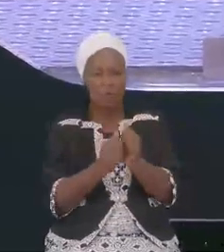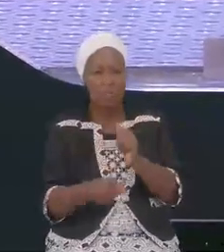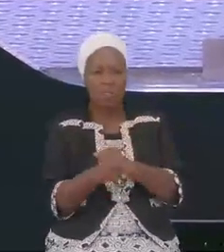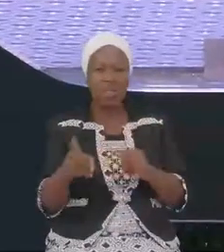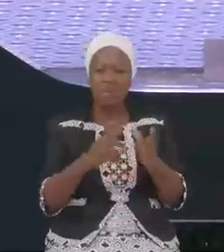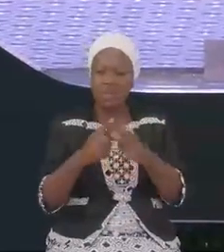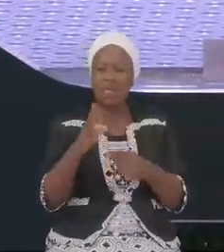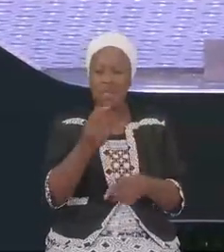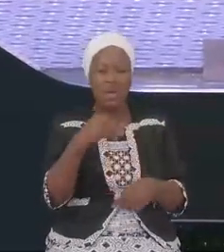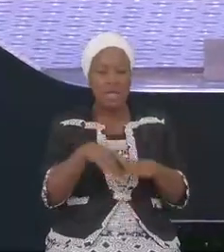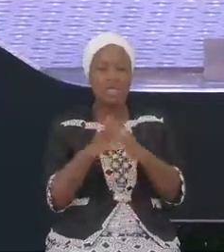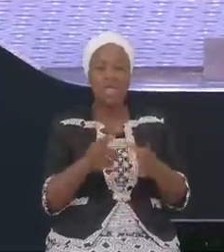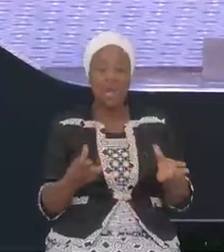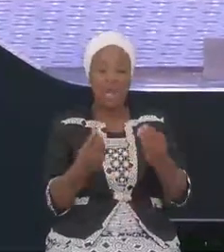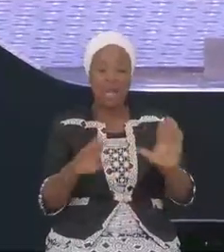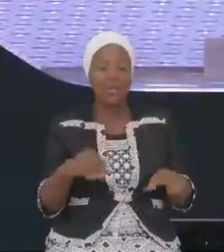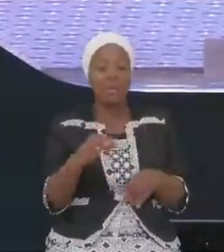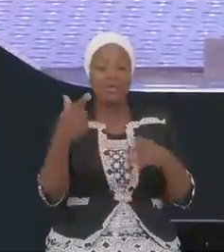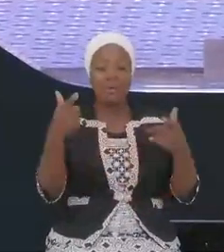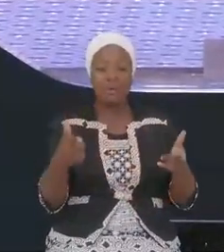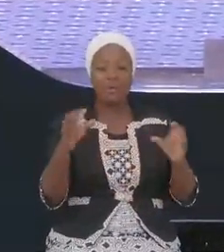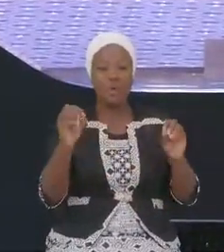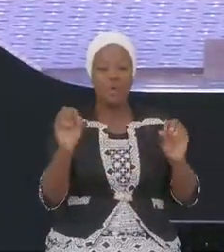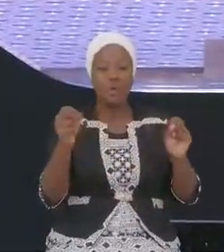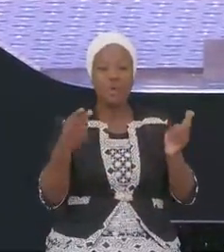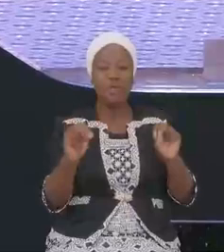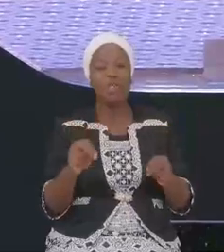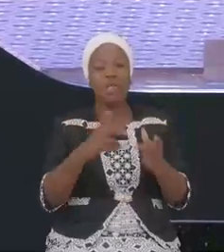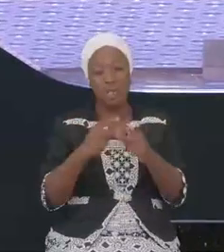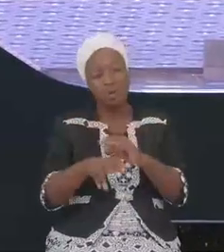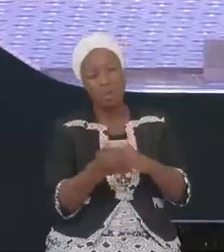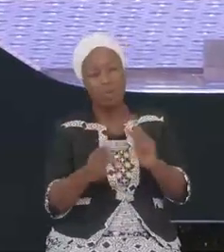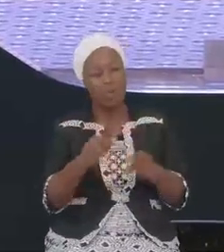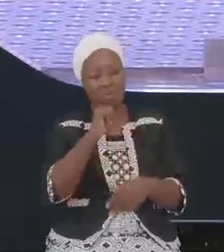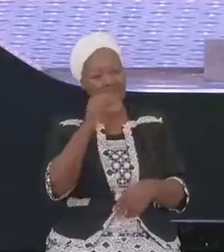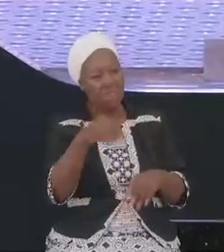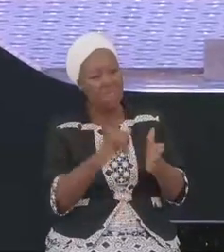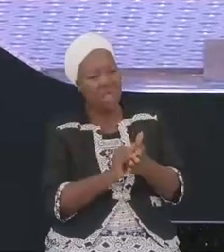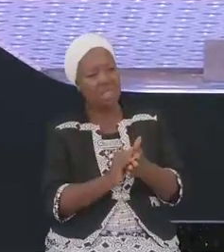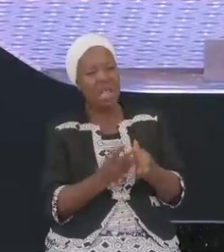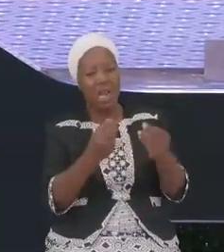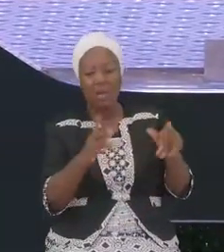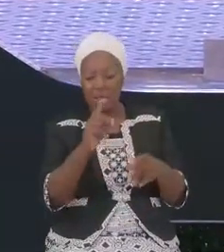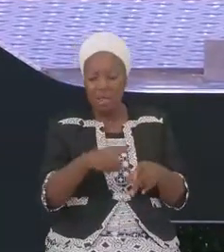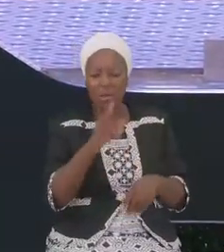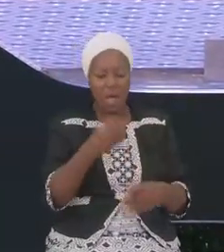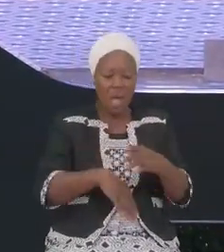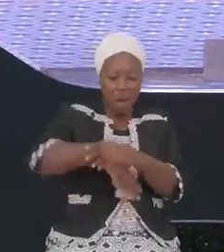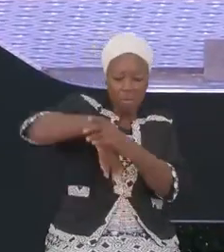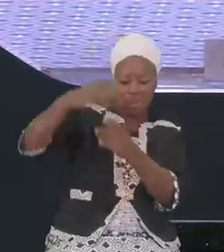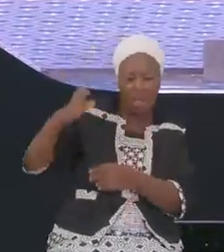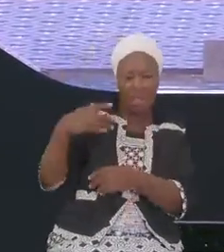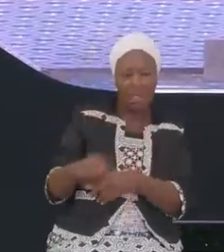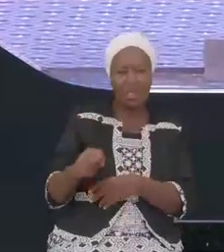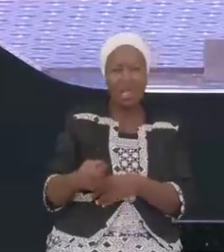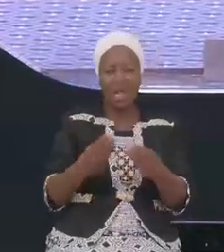eux. Il était à Goshen et les autres Égyptiens qui n'étaient pas à Goshen étaient dehors et hors de